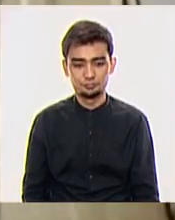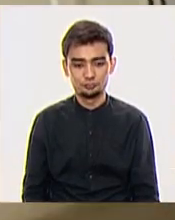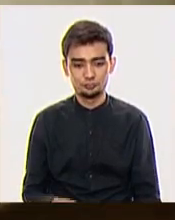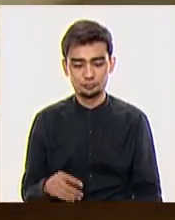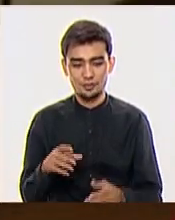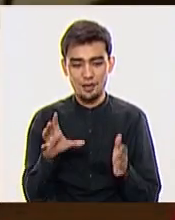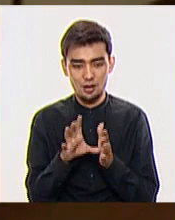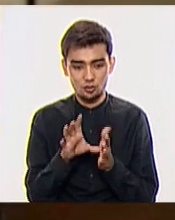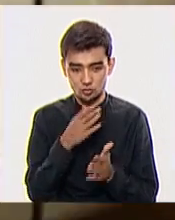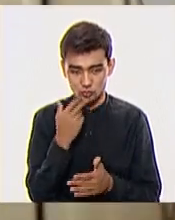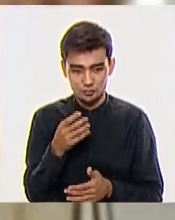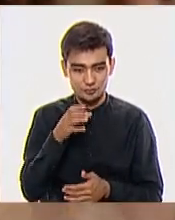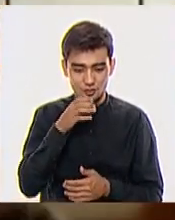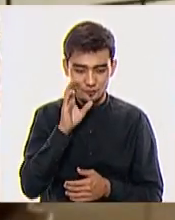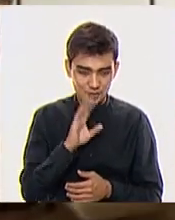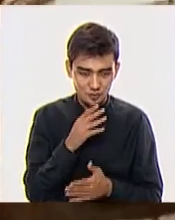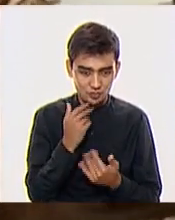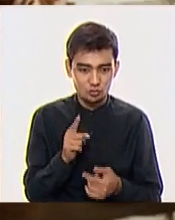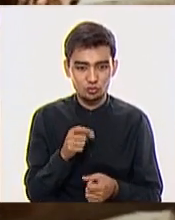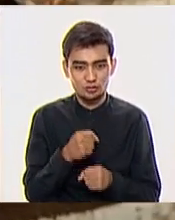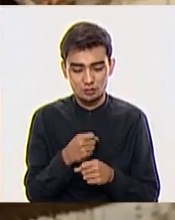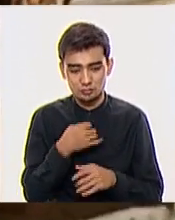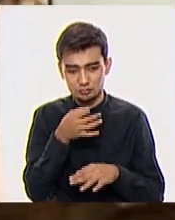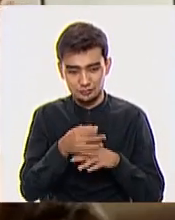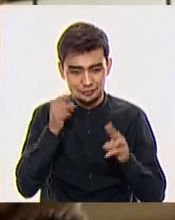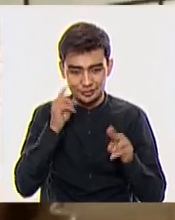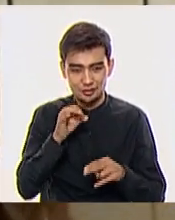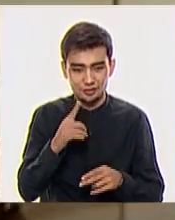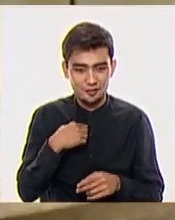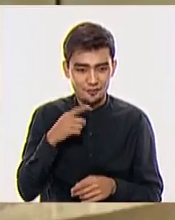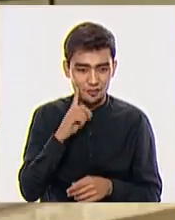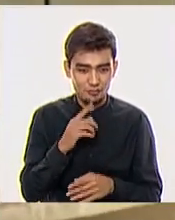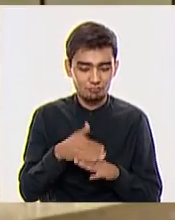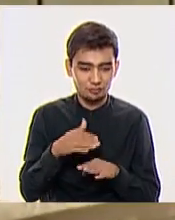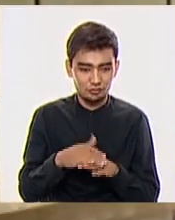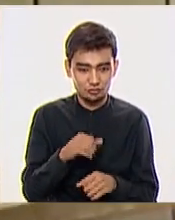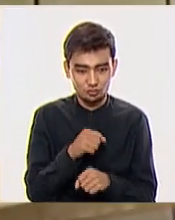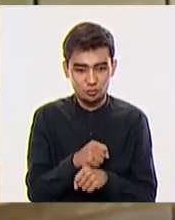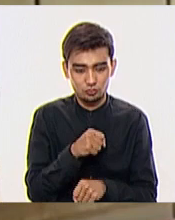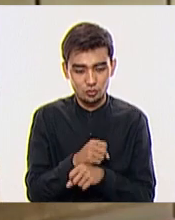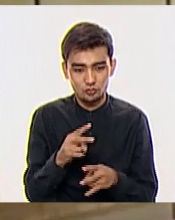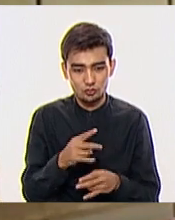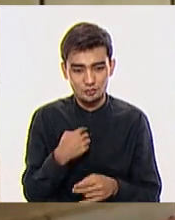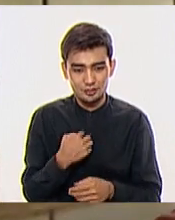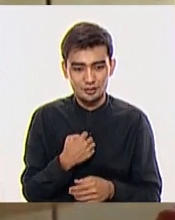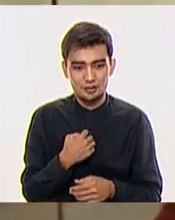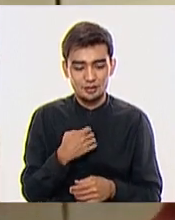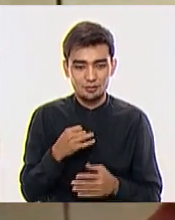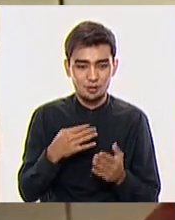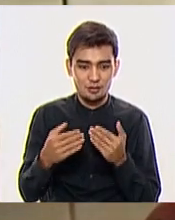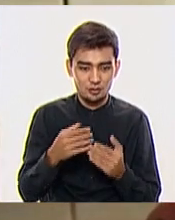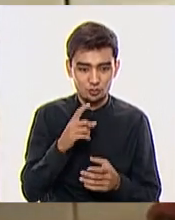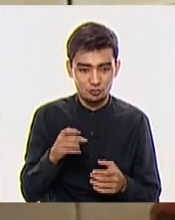Нет ни электричества, ни питьевой воды. Я не знаю, что сказать. Я должен время от времени останавливаться, чтобы сделать перерыв и поговорить с